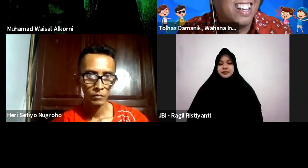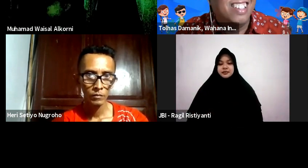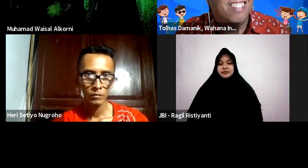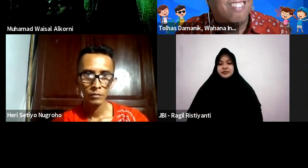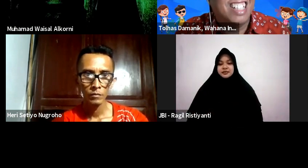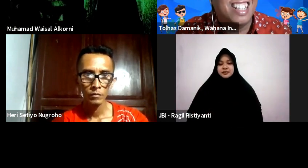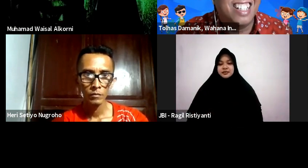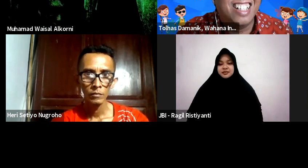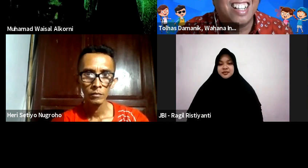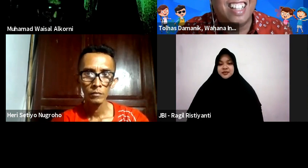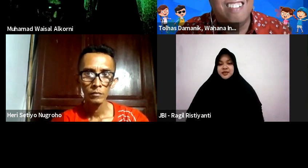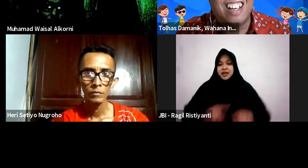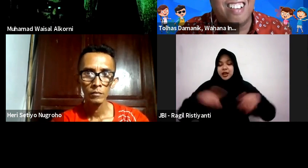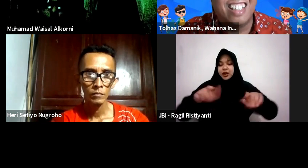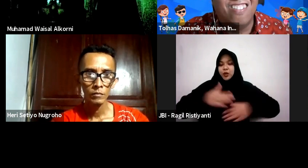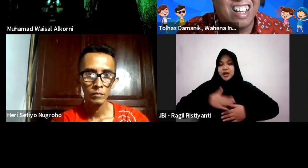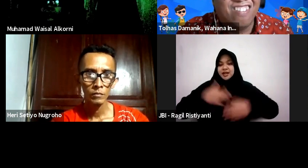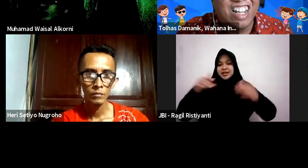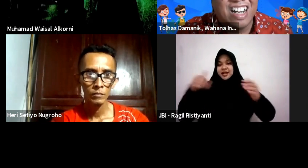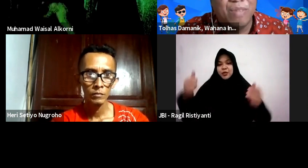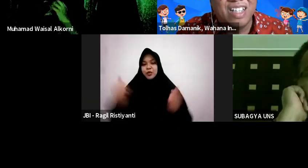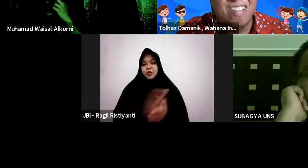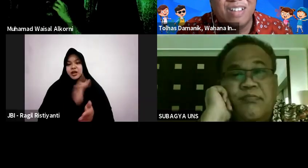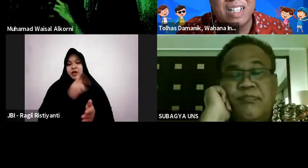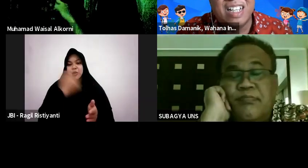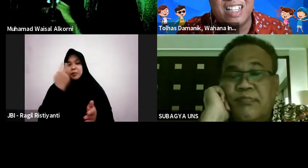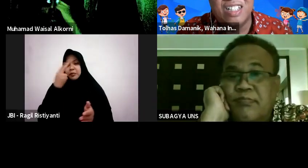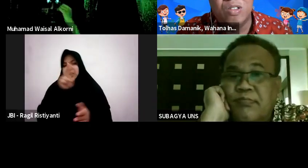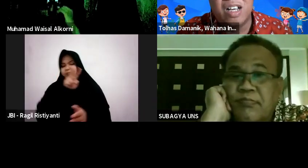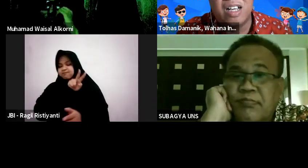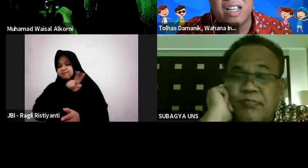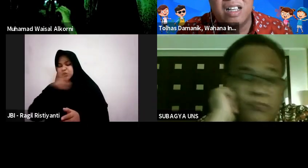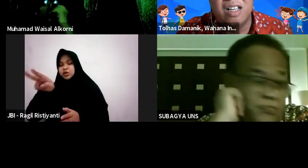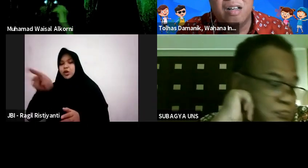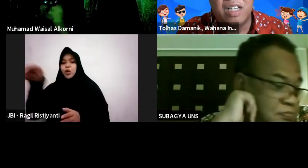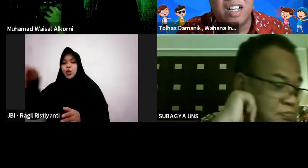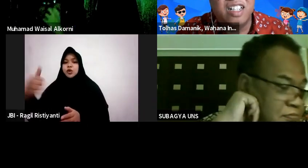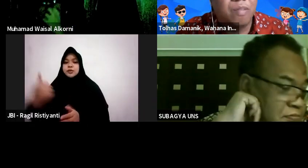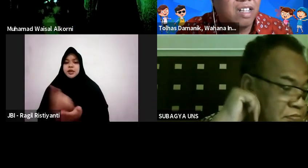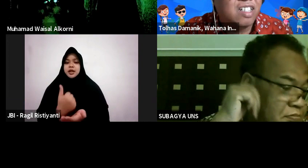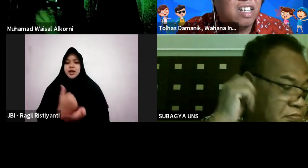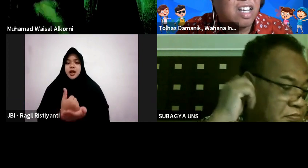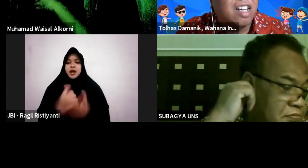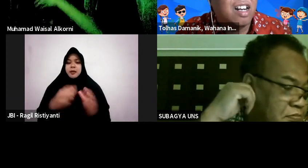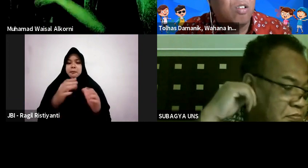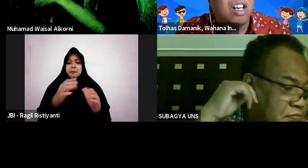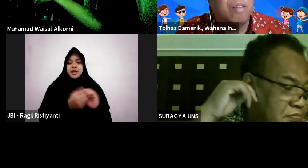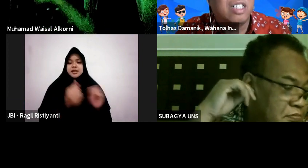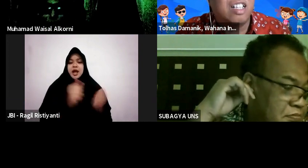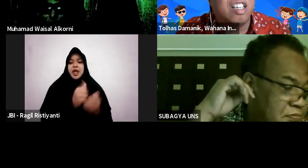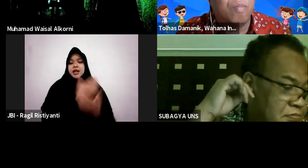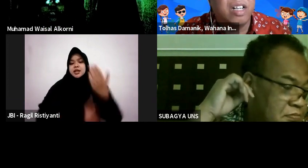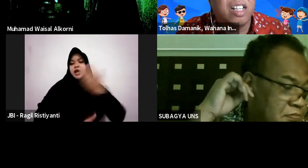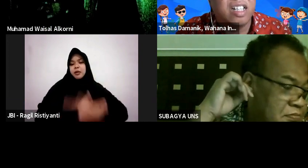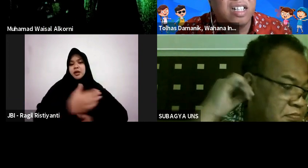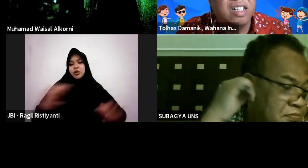ini juga membuat saya jadi tertawa kalau kita mulai melihat lebih jauh sebenarnya juga masalah disabilitas nih sangat record